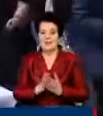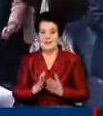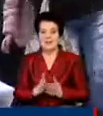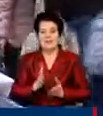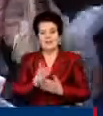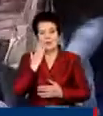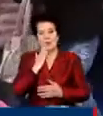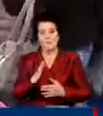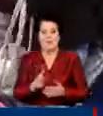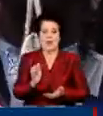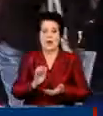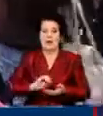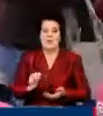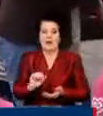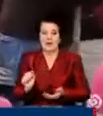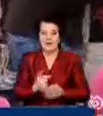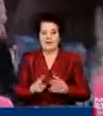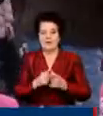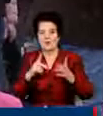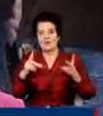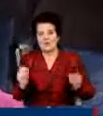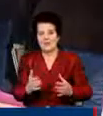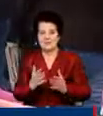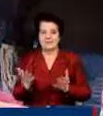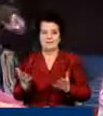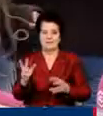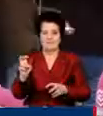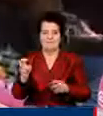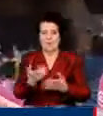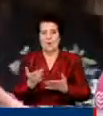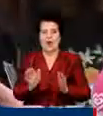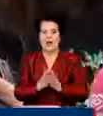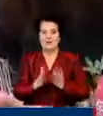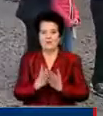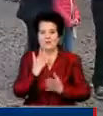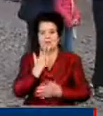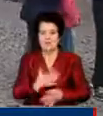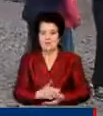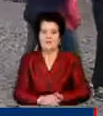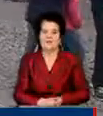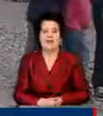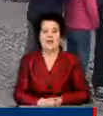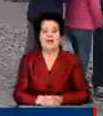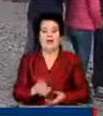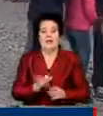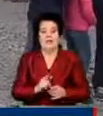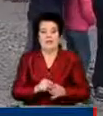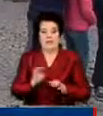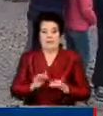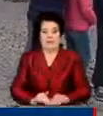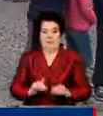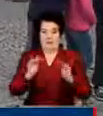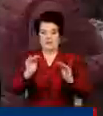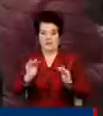română ceva, prietenii din Penar, fetițele mele sunt școlărițe, deci e o cărțulie drăguță. În rând cu cei mari și cei